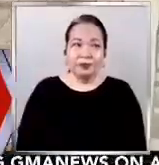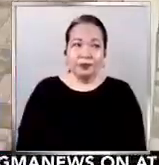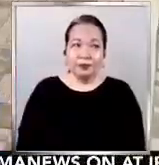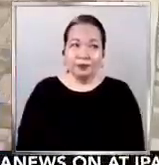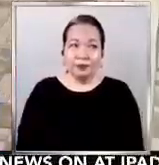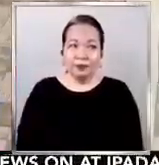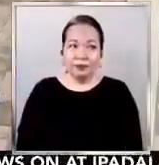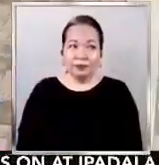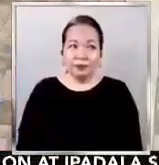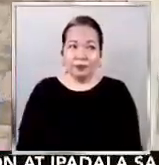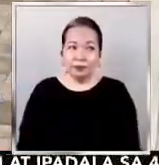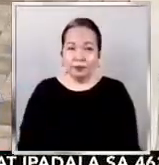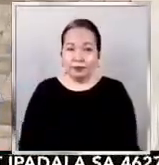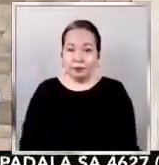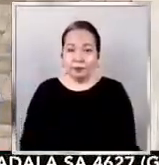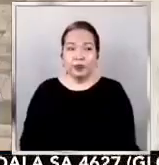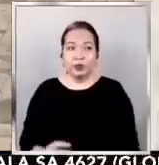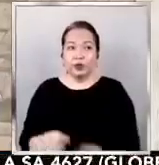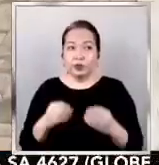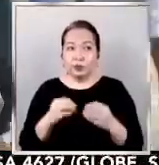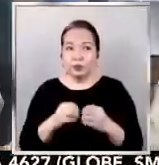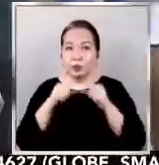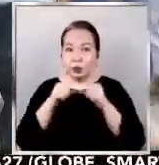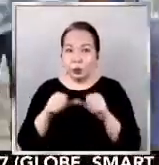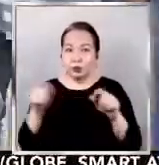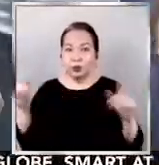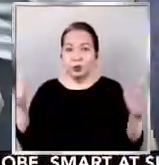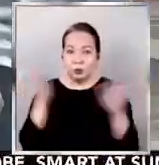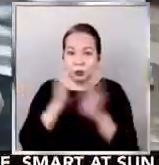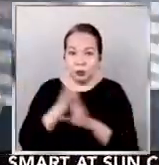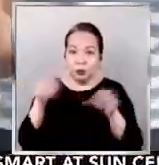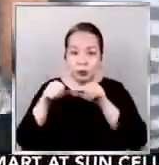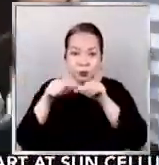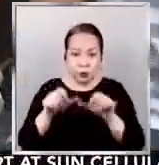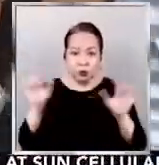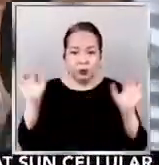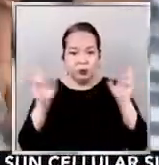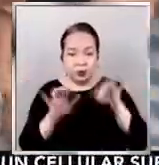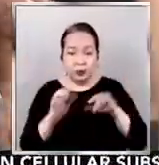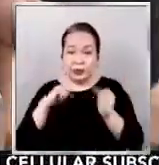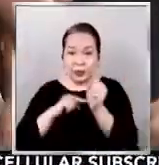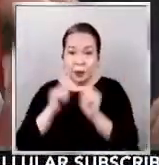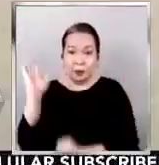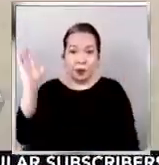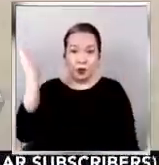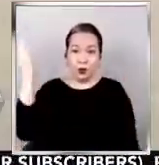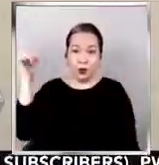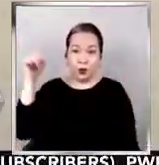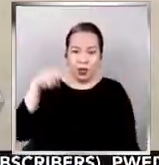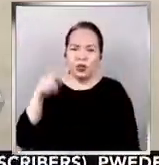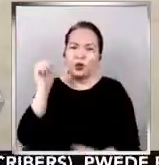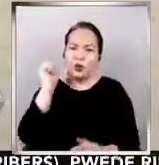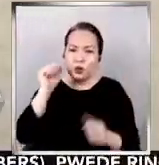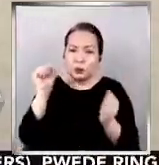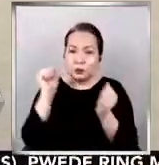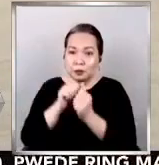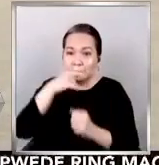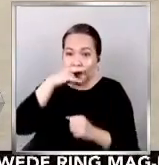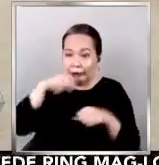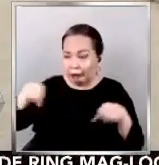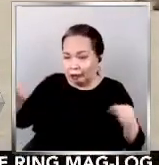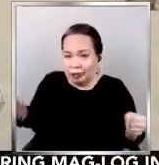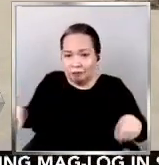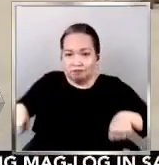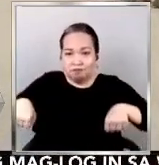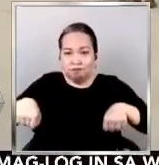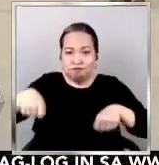Walang humbay ang dating dito ng mga tao simula kaninang umaga. Karamihan may kasamang mga bata. Kahit saan nga lumingon sa